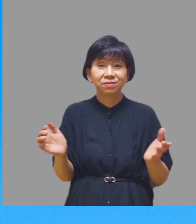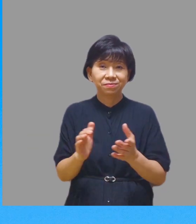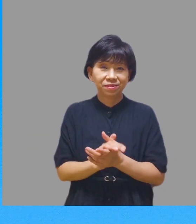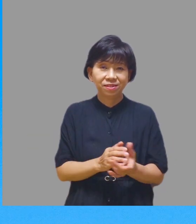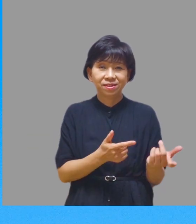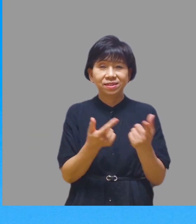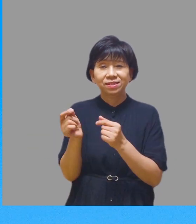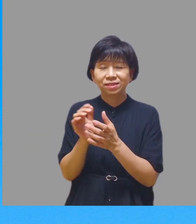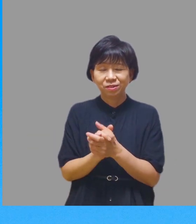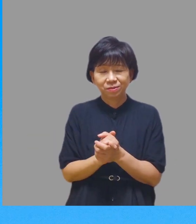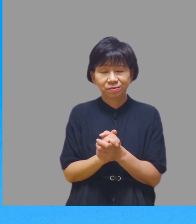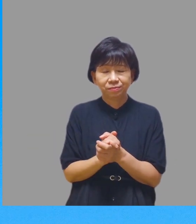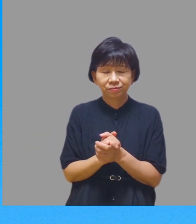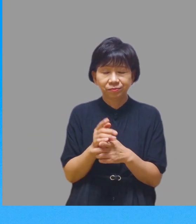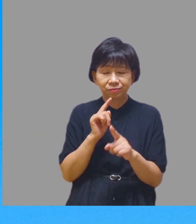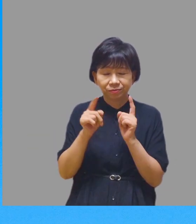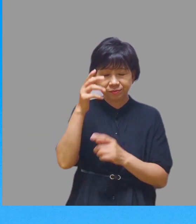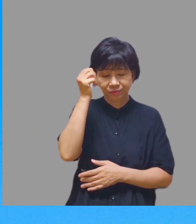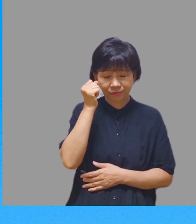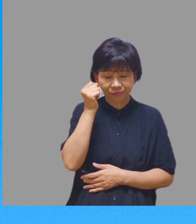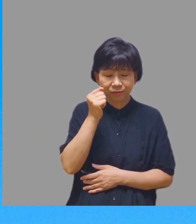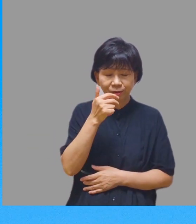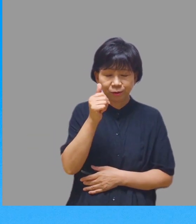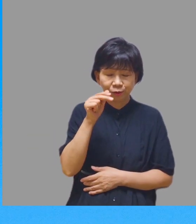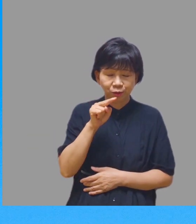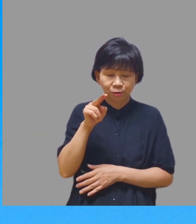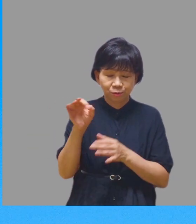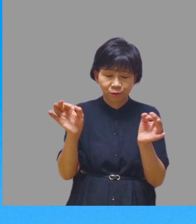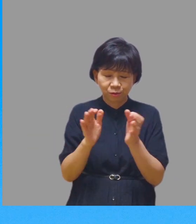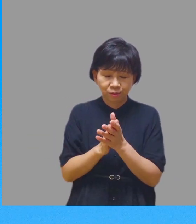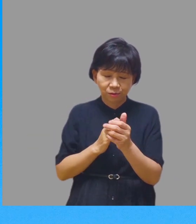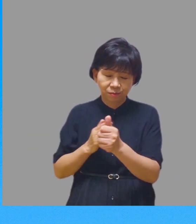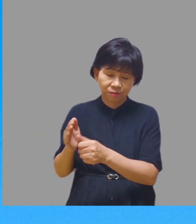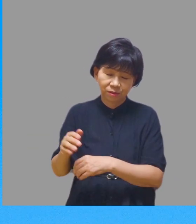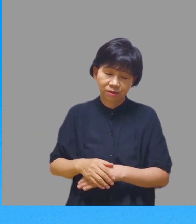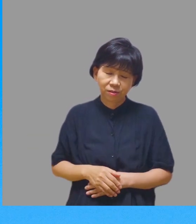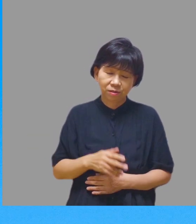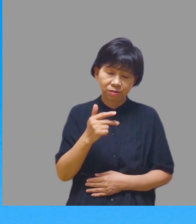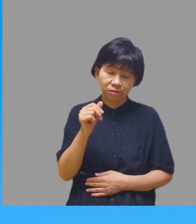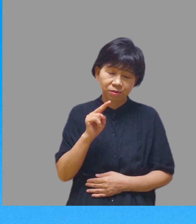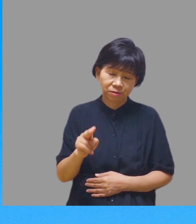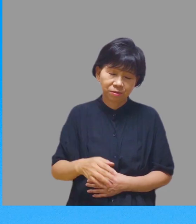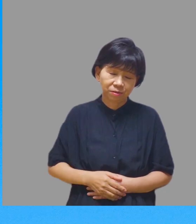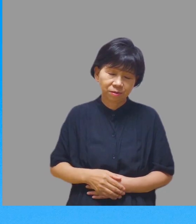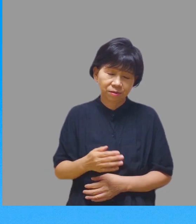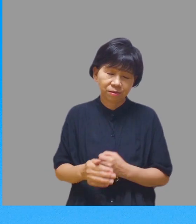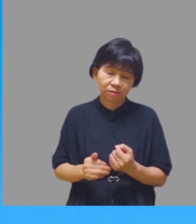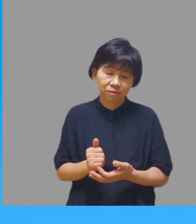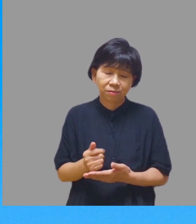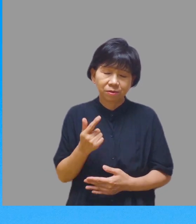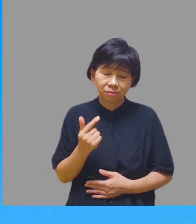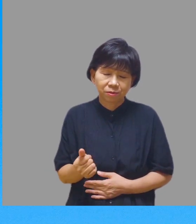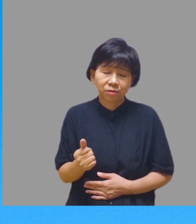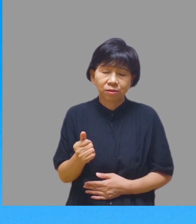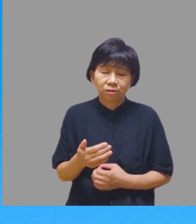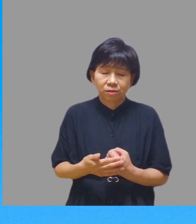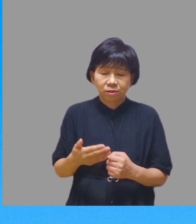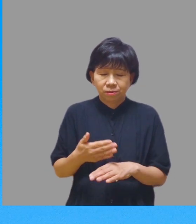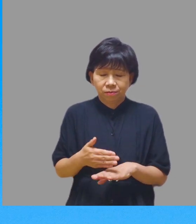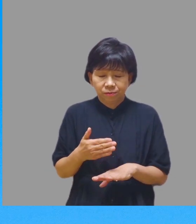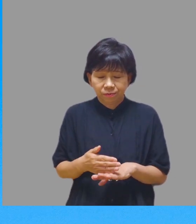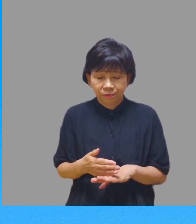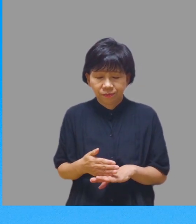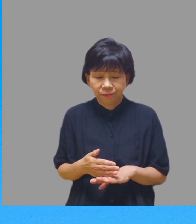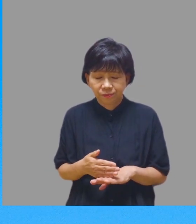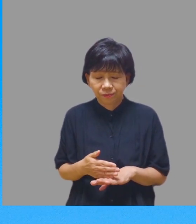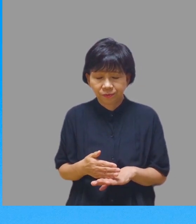같이 기도하겠습니다. 오늘 말씀 생각하면서 주여 한번 부르시고 기도합니다. 주여, 하나님 아버지, 은혜를